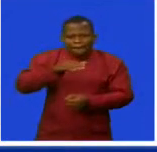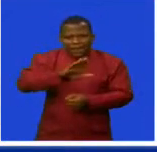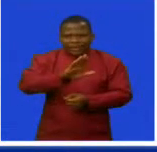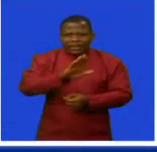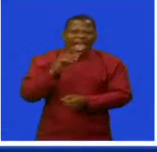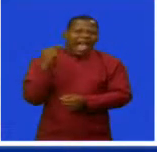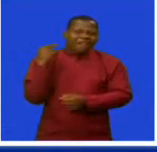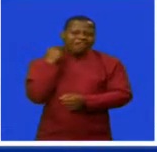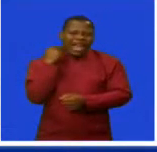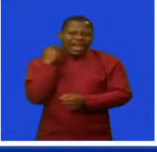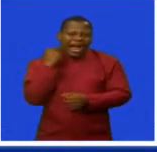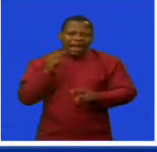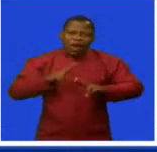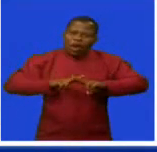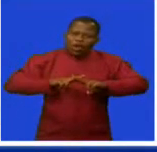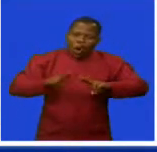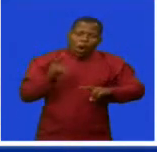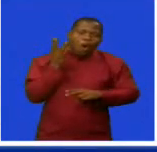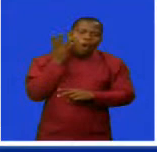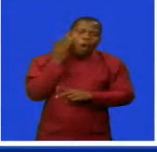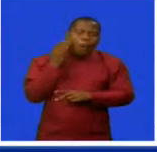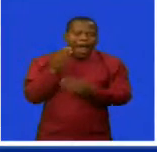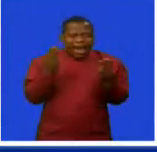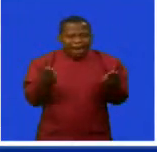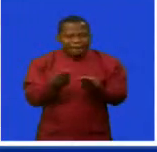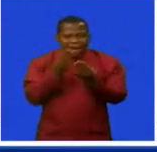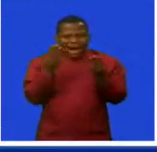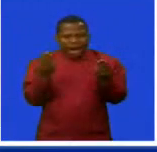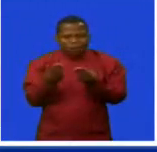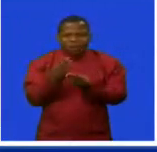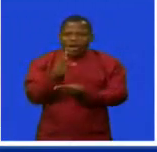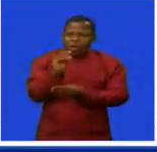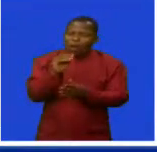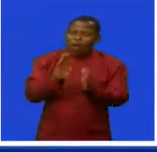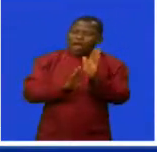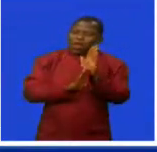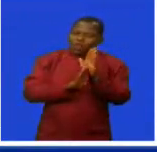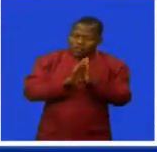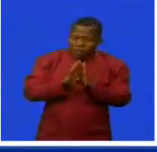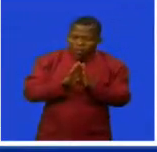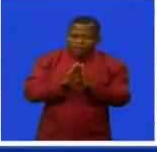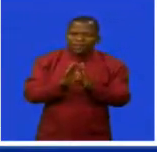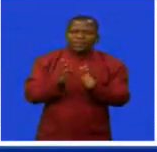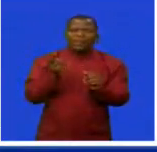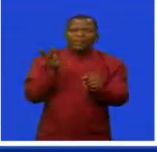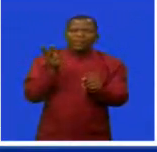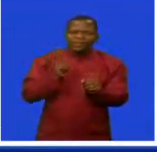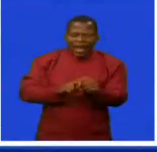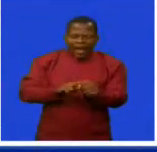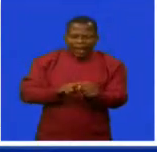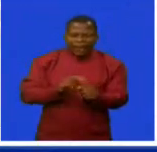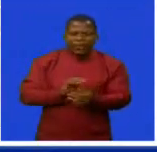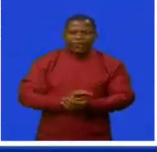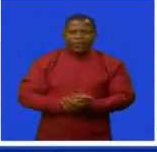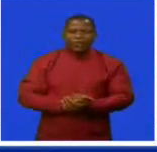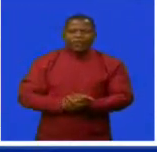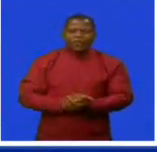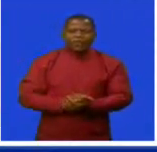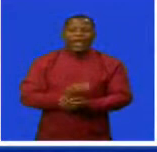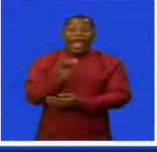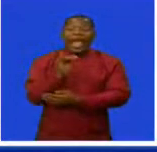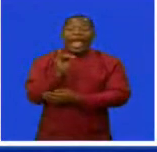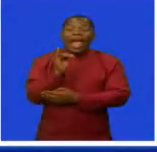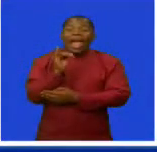esithi pheceleti lokho yi headroom lokho ukuthi ngetulu kwala igcina khona uphindze ushiye isikhala ukuthi nangabe